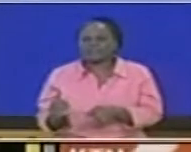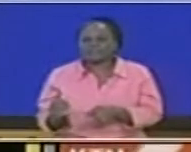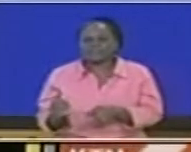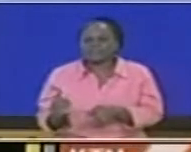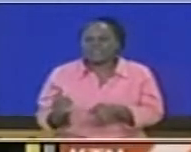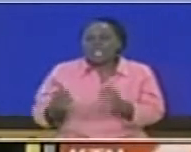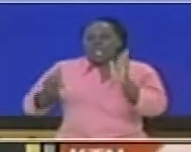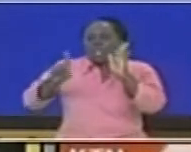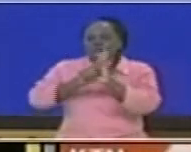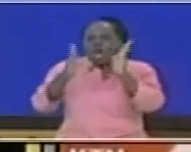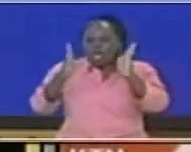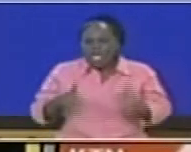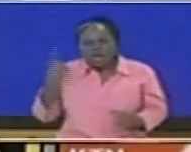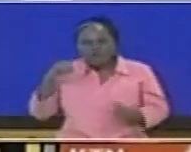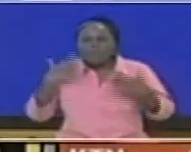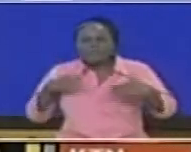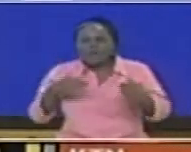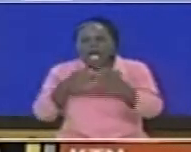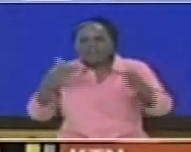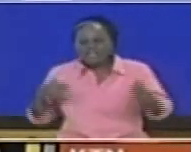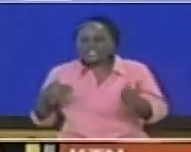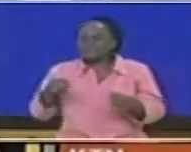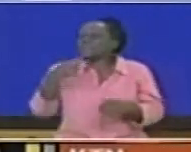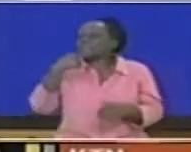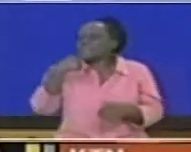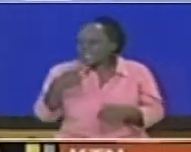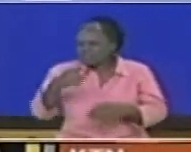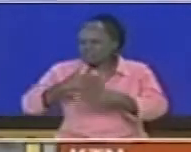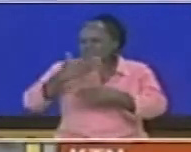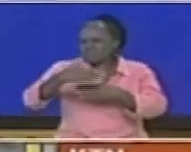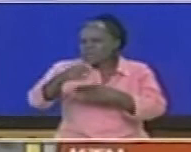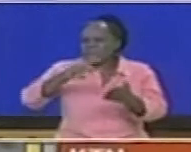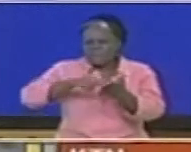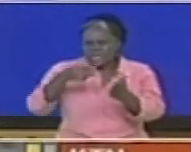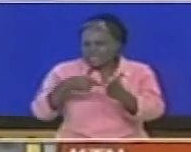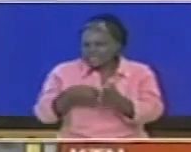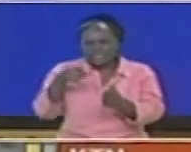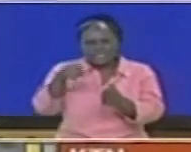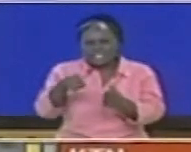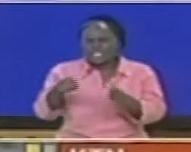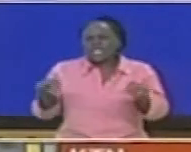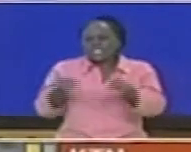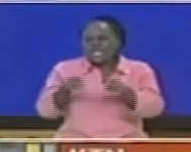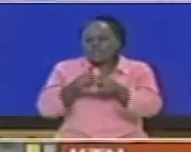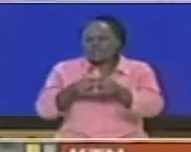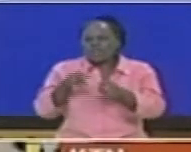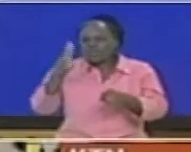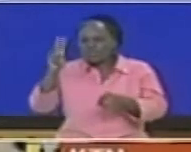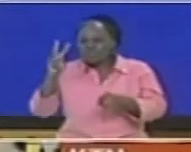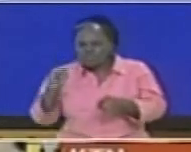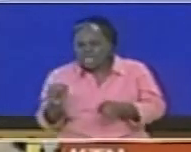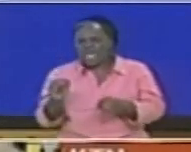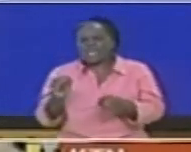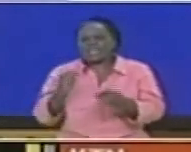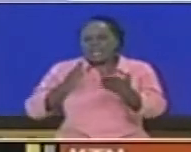wakili wa mashahidi na waathiriwa wa Fagal Gaina, anasema kucheleweshwa kwa kesi hizo kutakwenda kinyume na majukumu ya Umoja wa Mataifa, ambayo ni pamoja na kuhakikisha